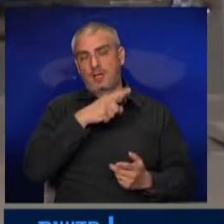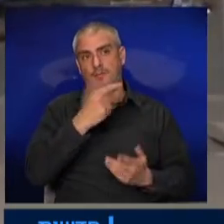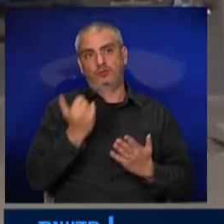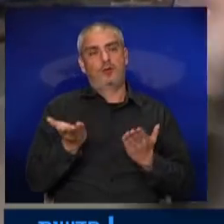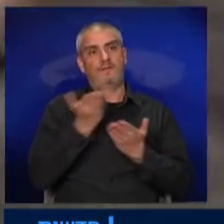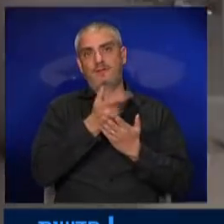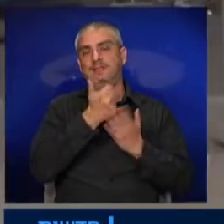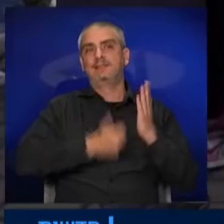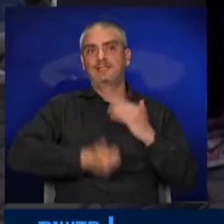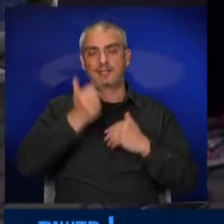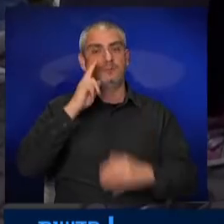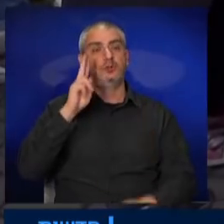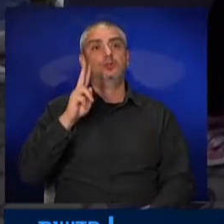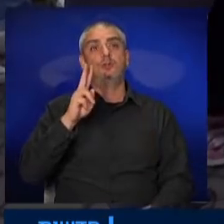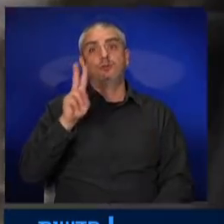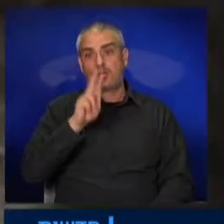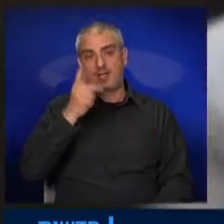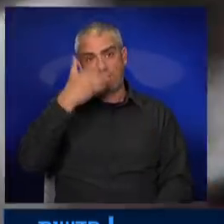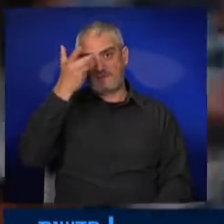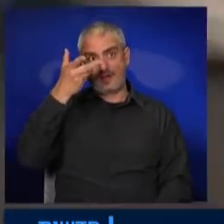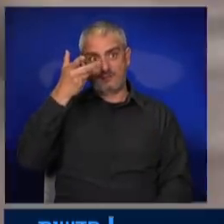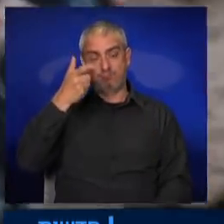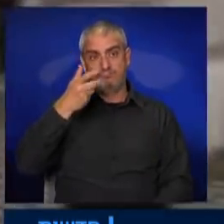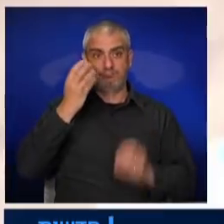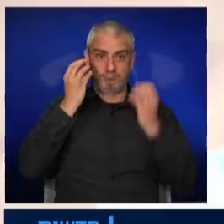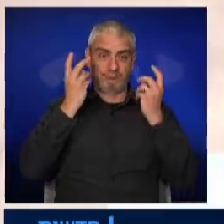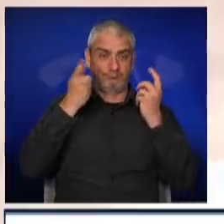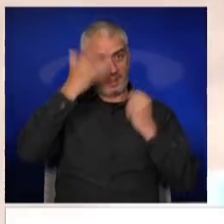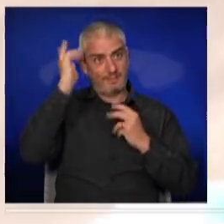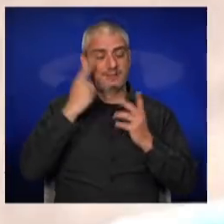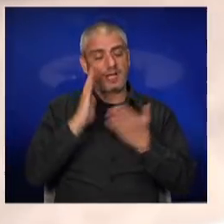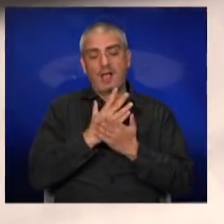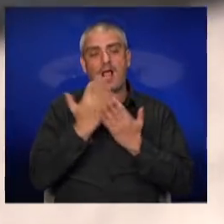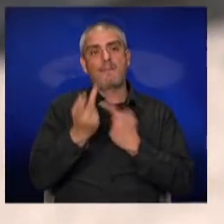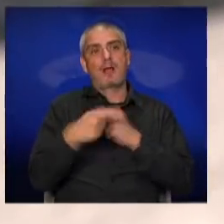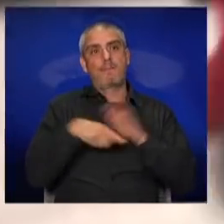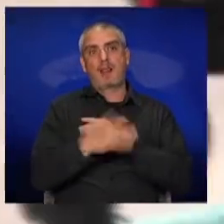לפתחם של השרים שקד ולפיד, והם יצטרכו להחליט כמה פליטים נוספים תקלוט ישראל.